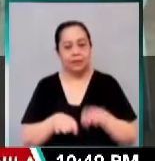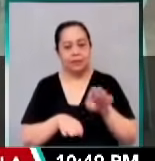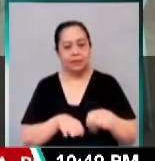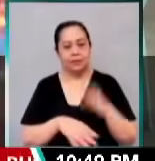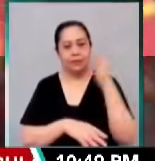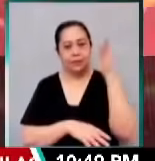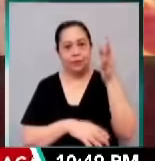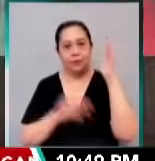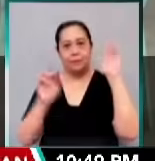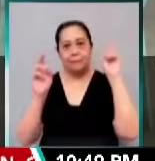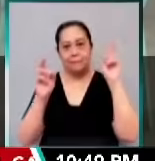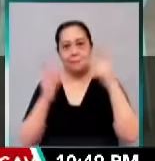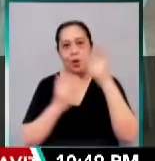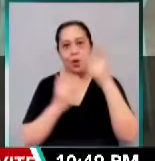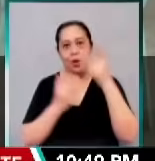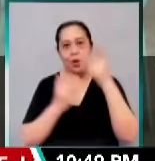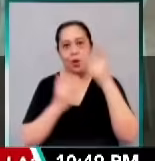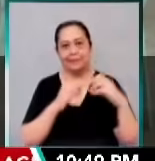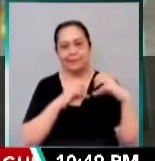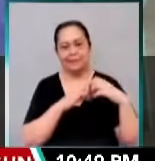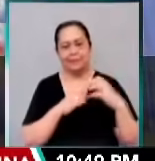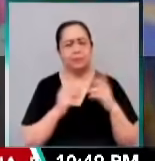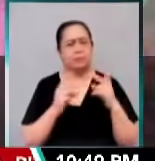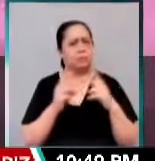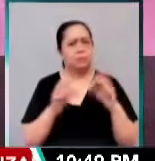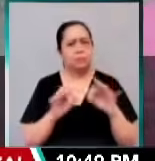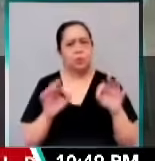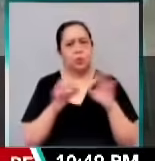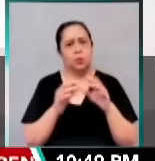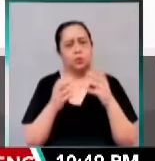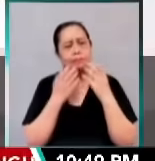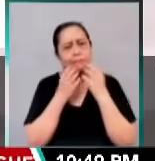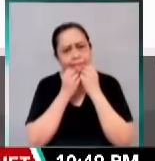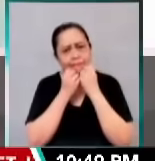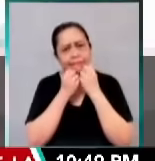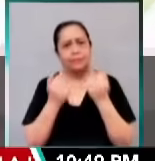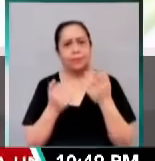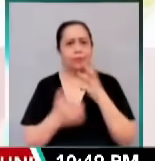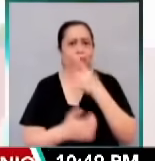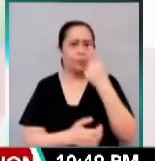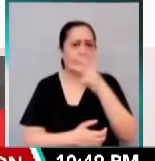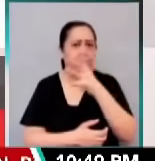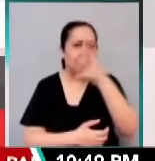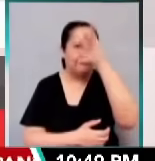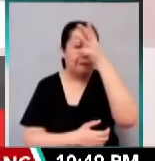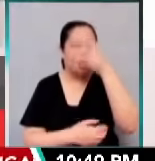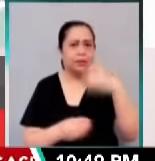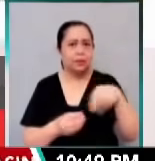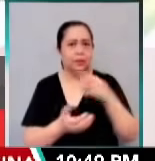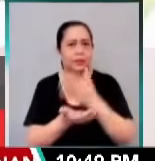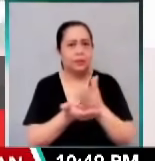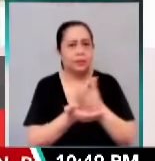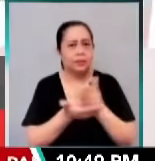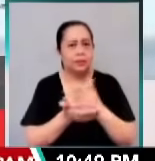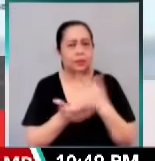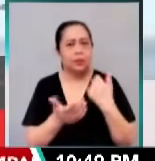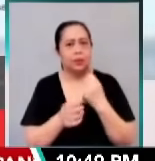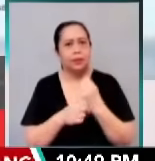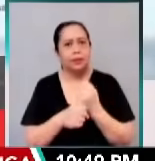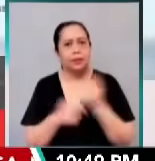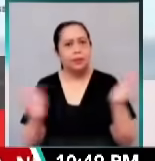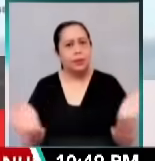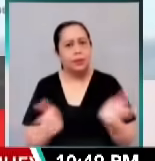project. Napakamalaking halaga po ito para sa mga bata ngayon. Sa mga magulang, ibinabahagi namin sa kanila, we make an encouragement for them